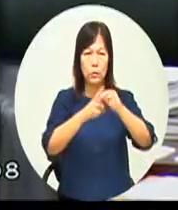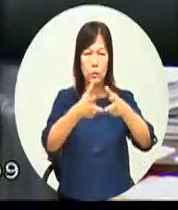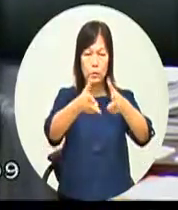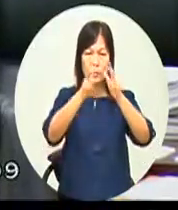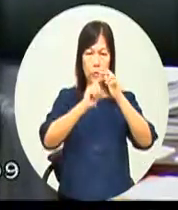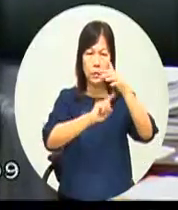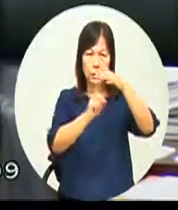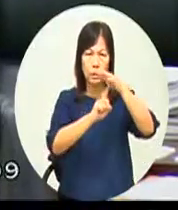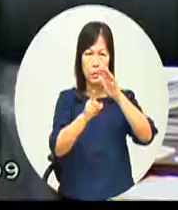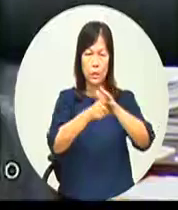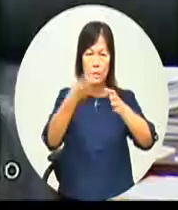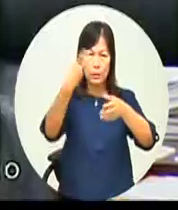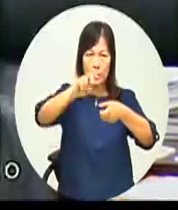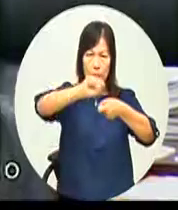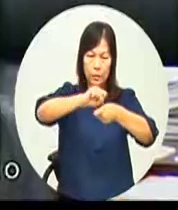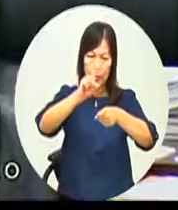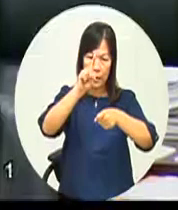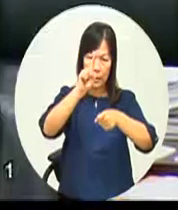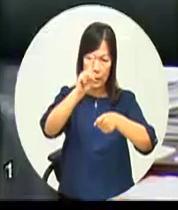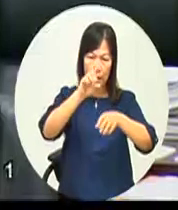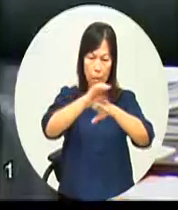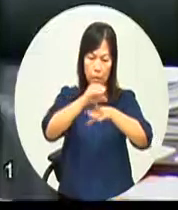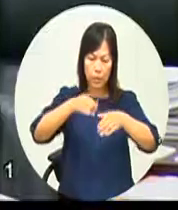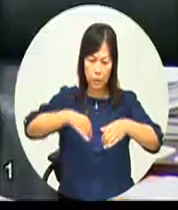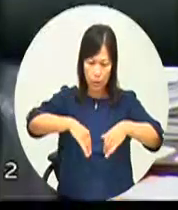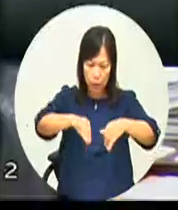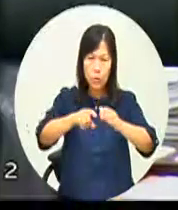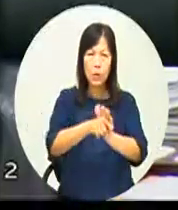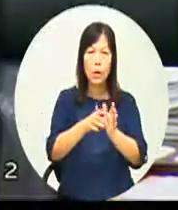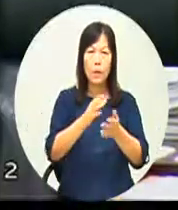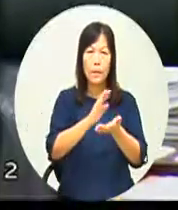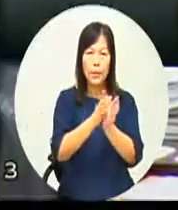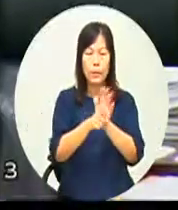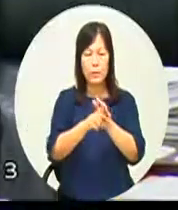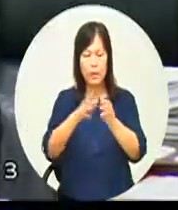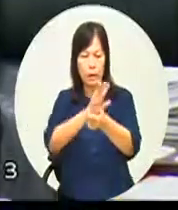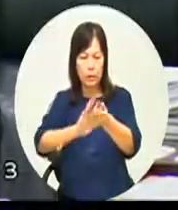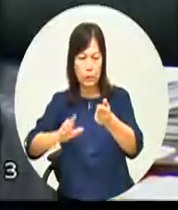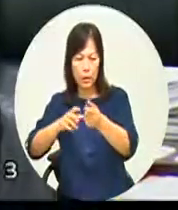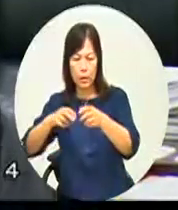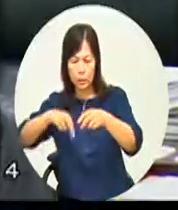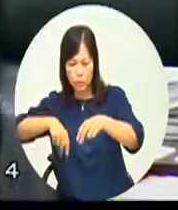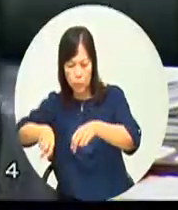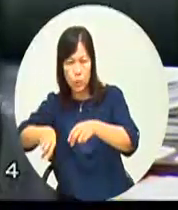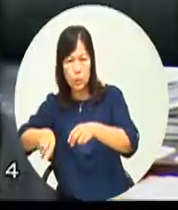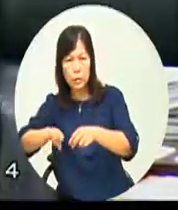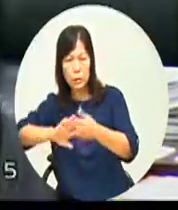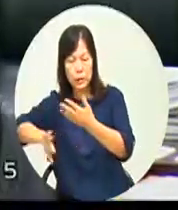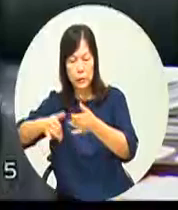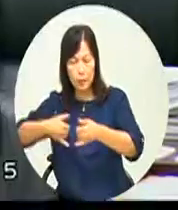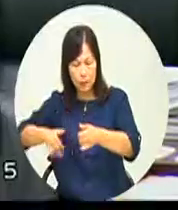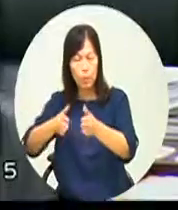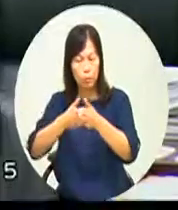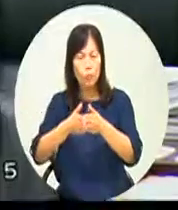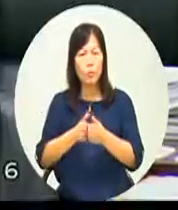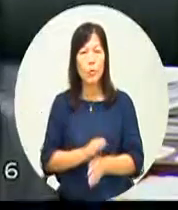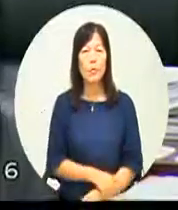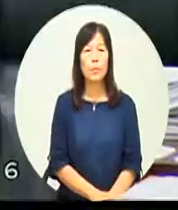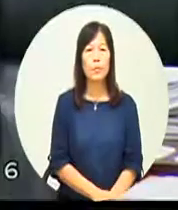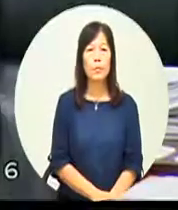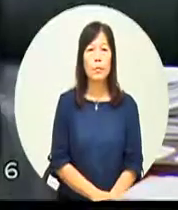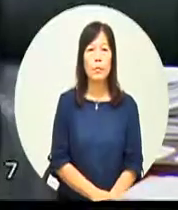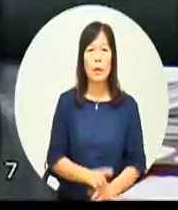哦，那所以底下的基座你就要占用我们大中路更多的路面，哦，那大中路